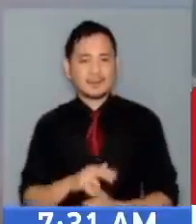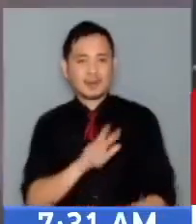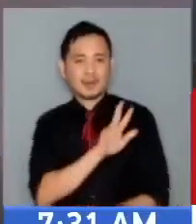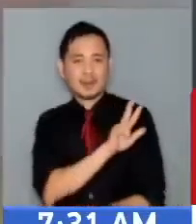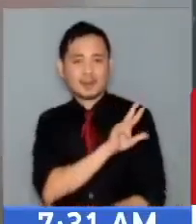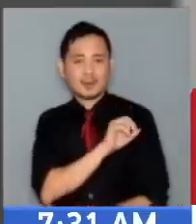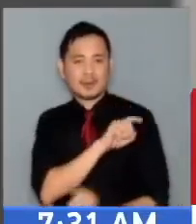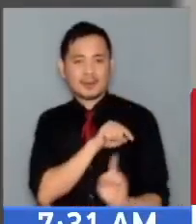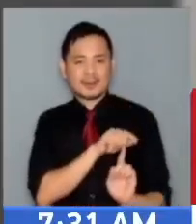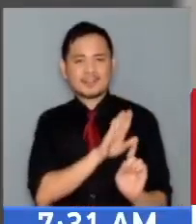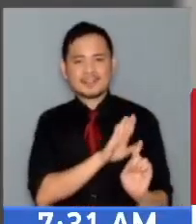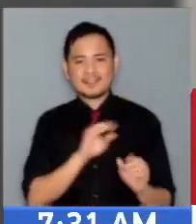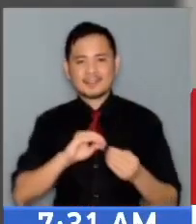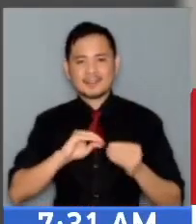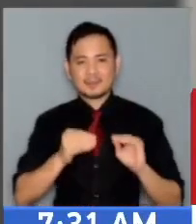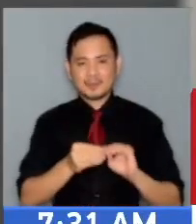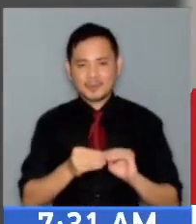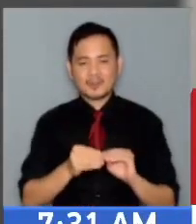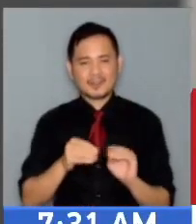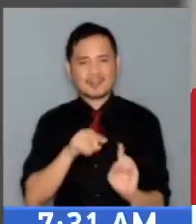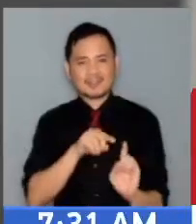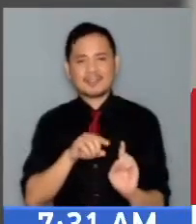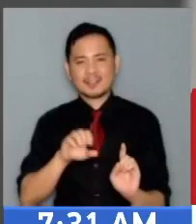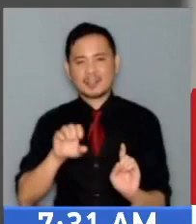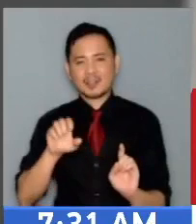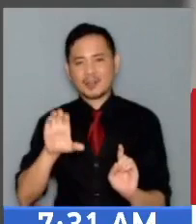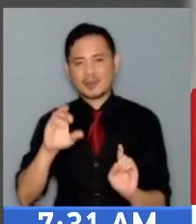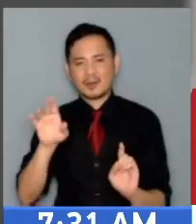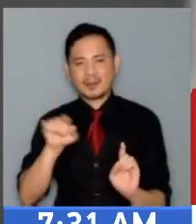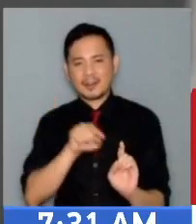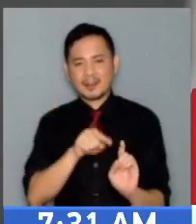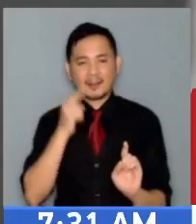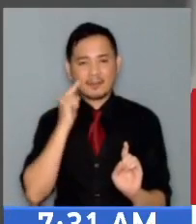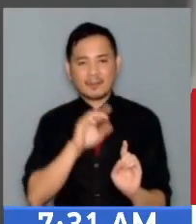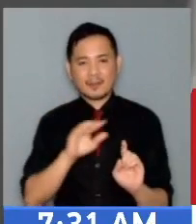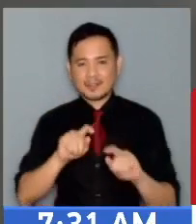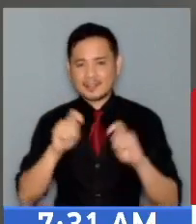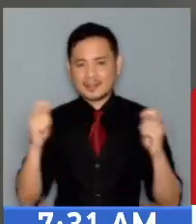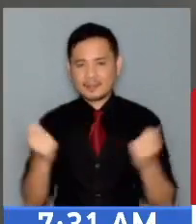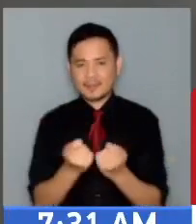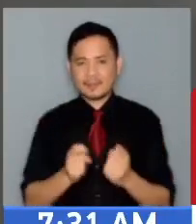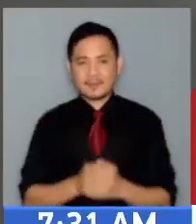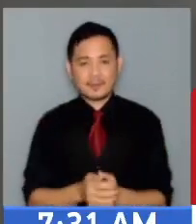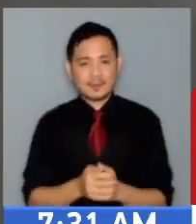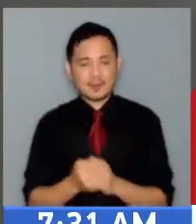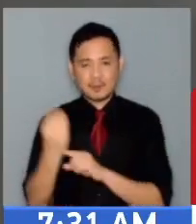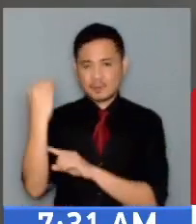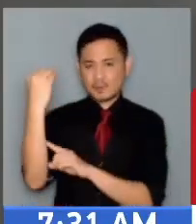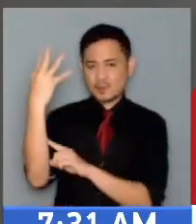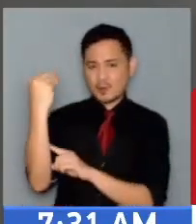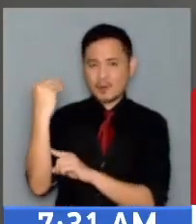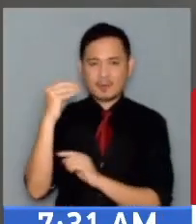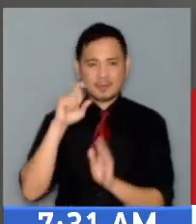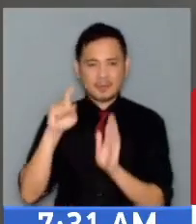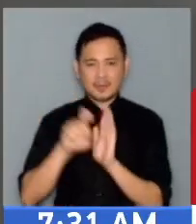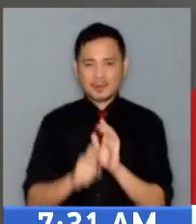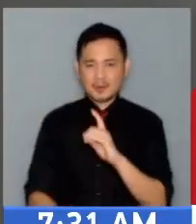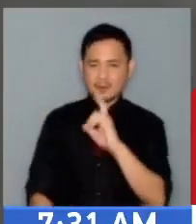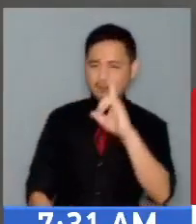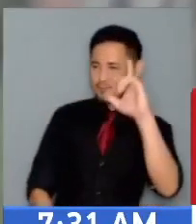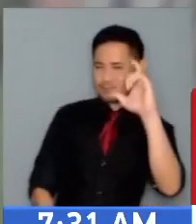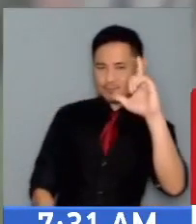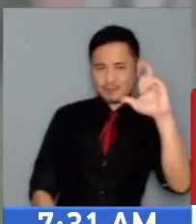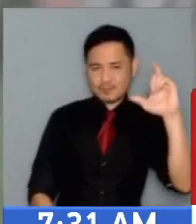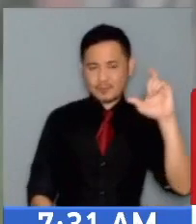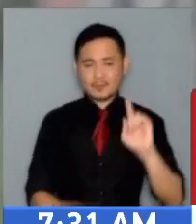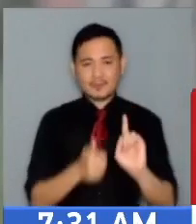ang jersey number ni Curry para sa Golden State Warriors. Nagpicture din sila backstage. Kasalukuyang nagtutour ang